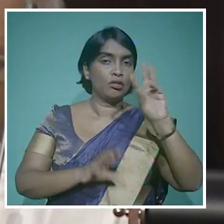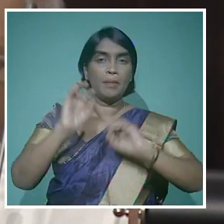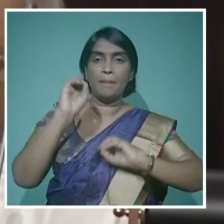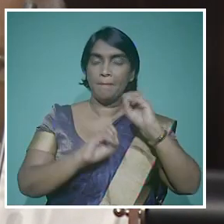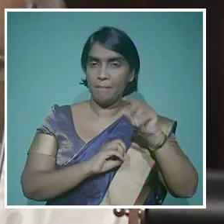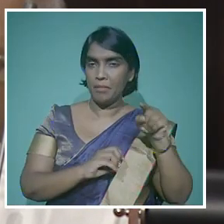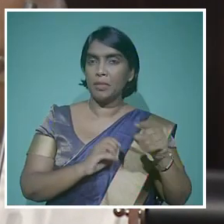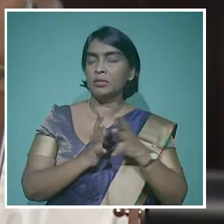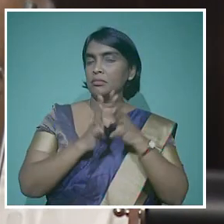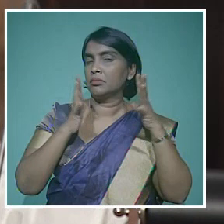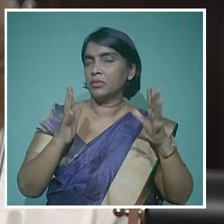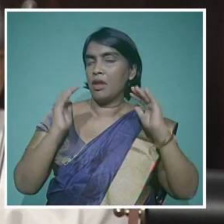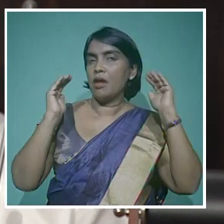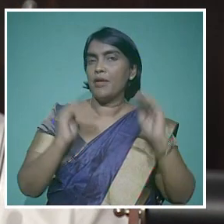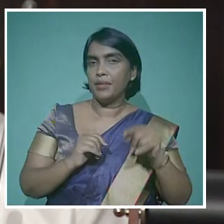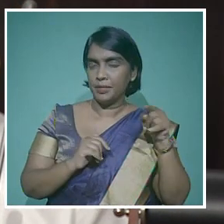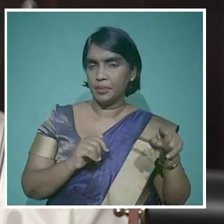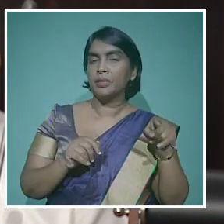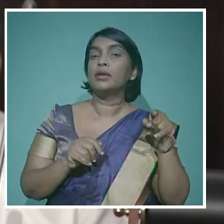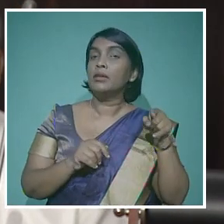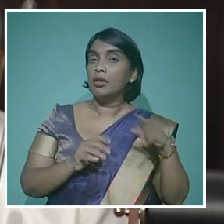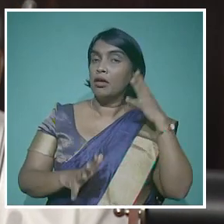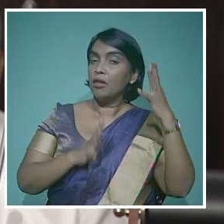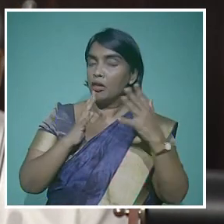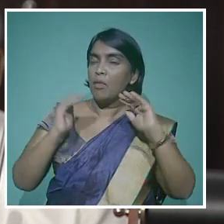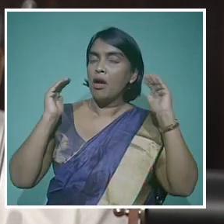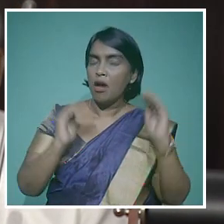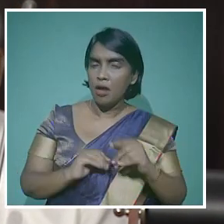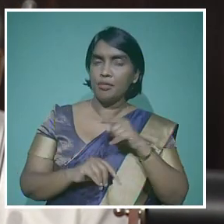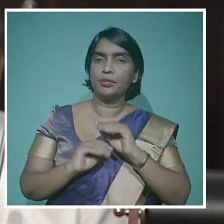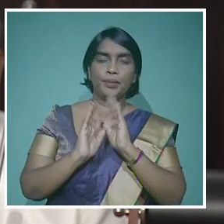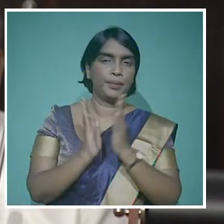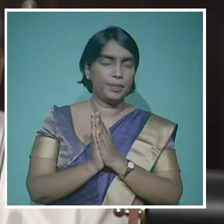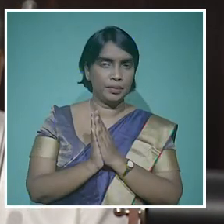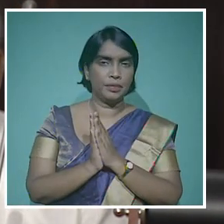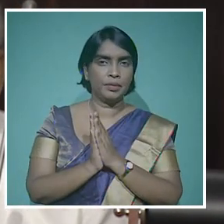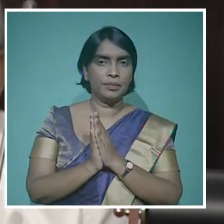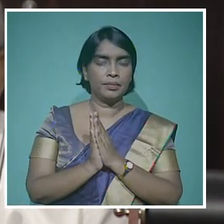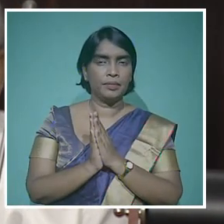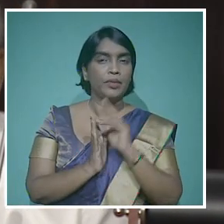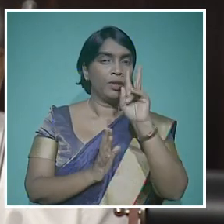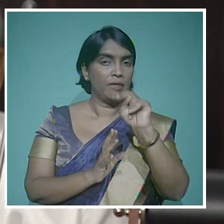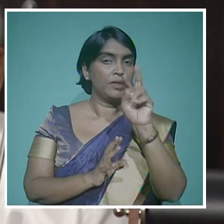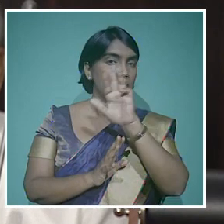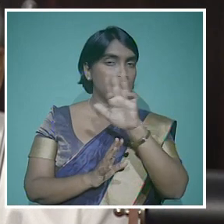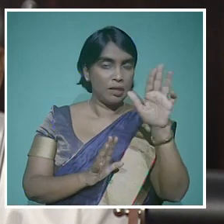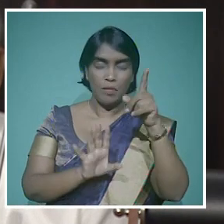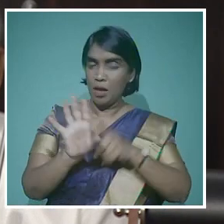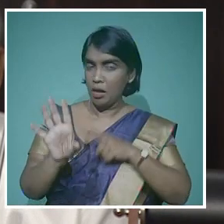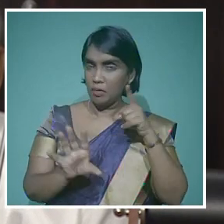දක්වා විශාල ලෙස අඩු වී තිබෙන අතර එය ලෝකයේ අඩුම අගයන්ගෙන් එකක් වෙනවා. 2019